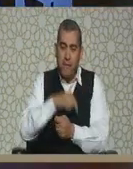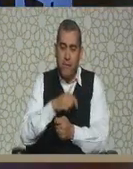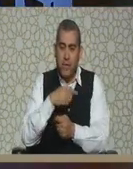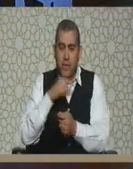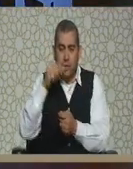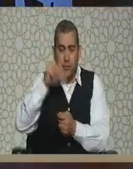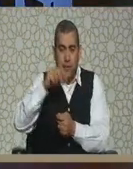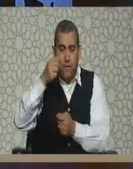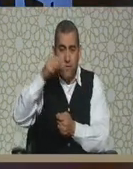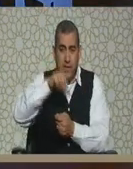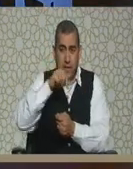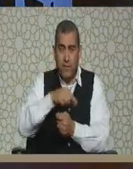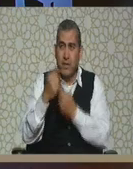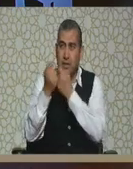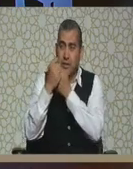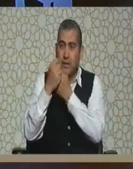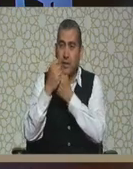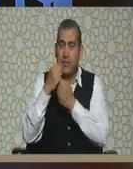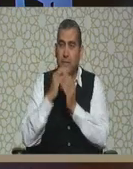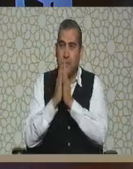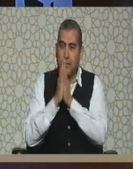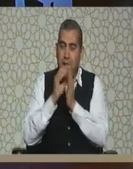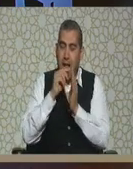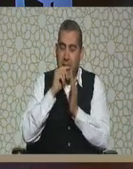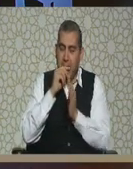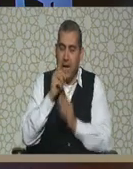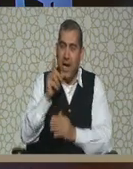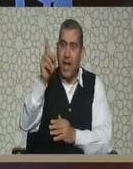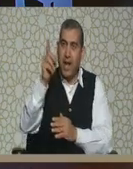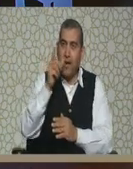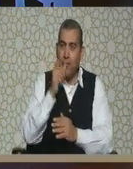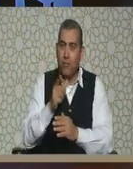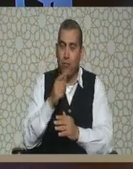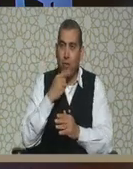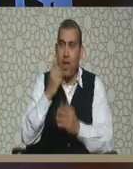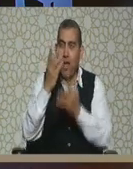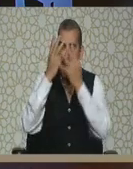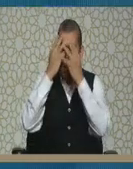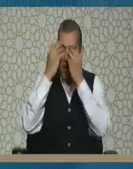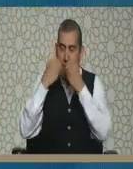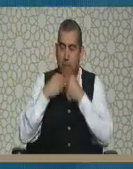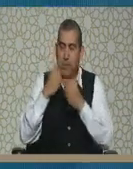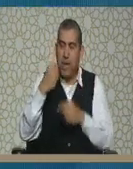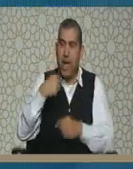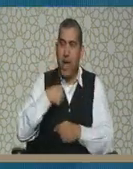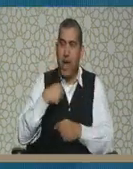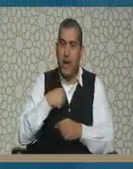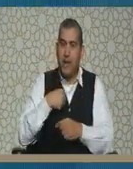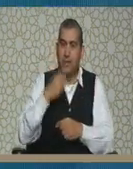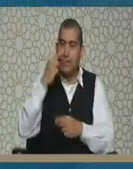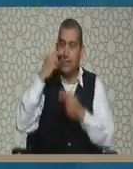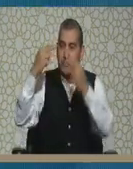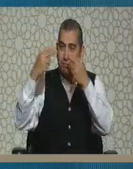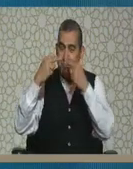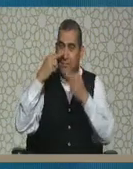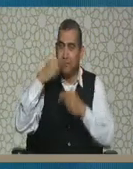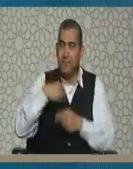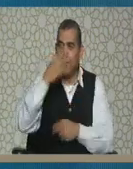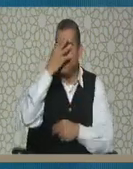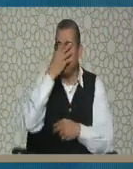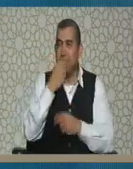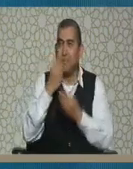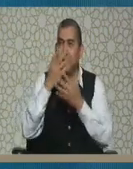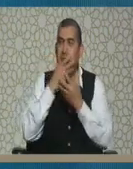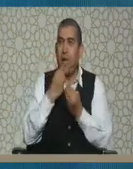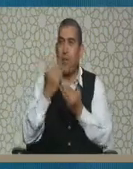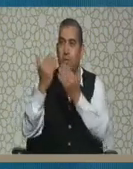افسدت وتبت اليك وارضى اللهم عني وانظر الي بنظر الرضا